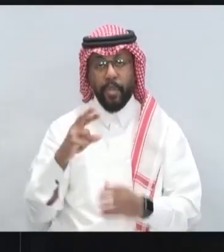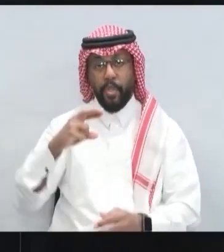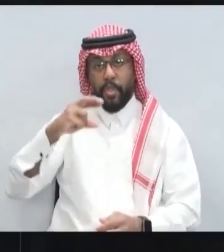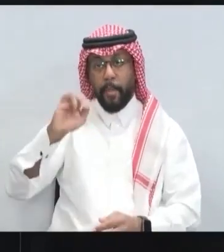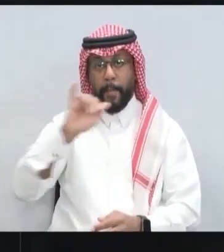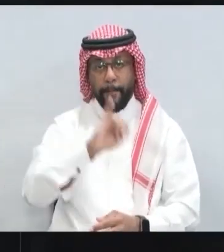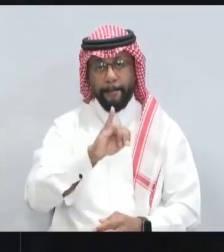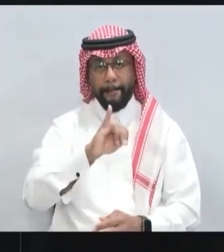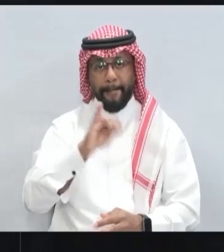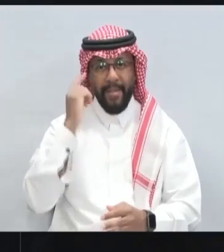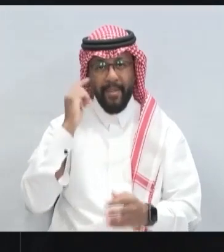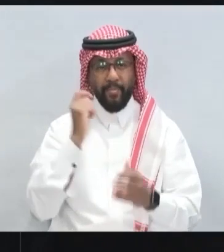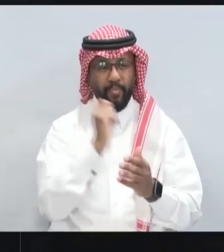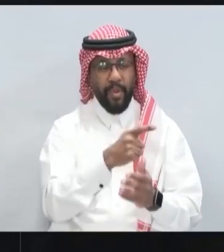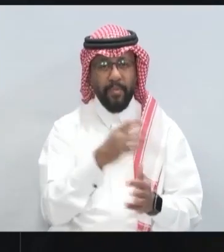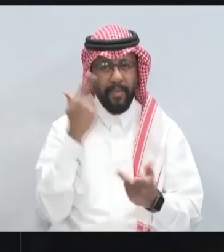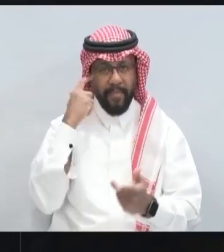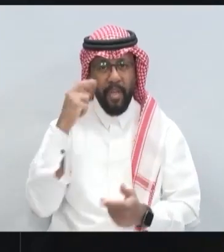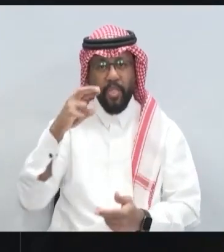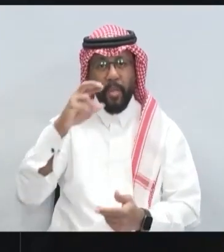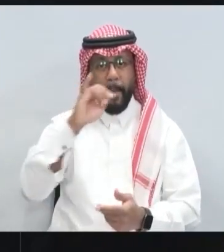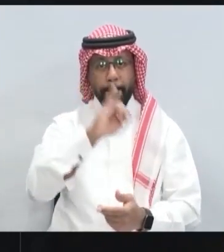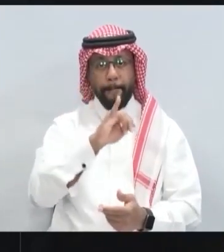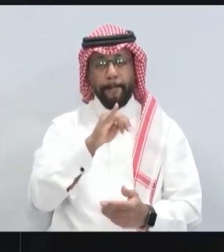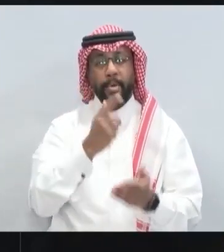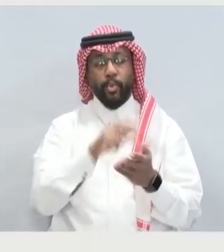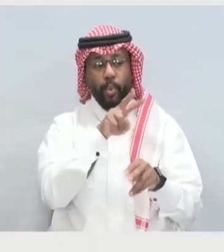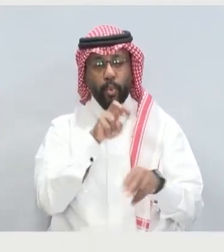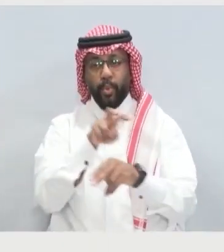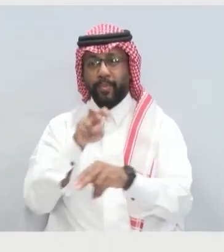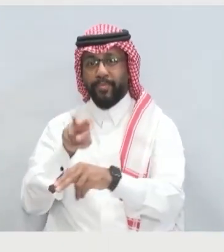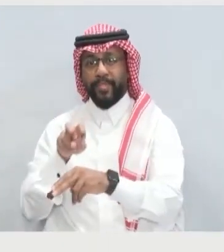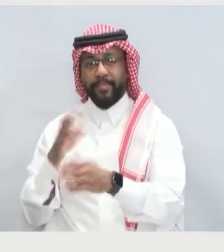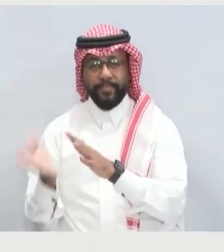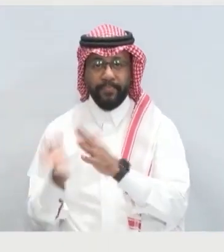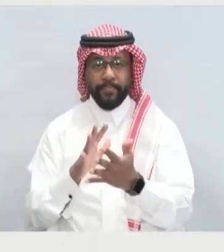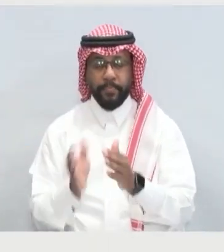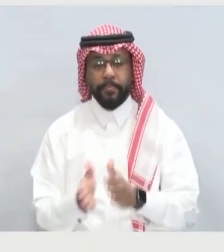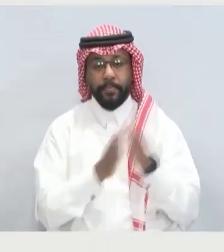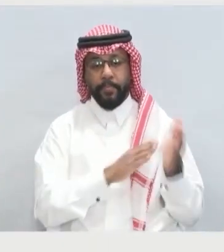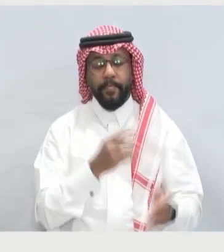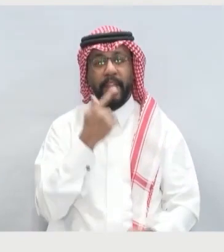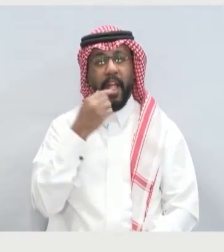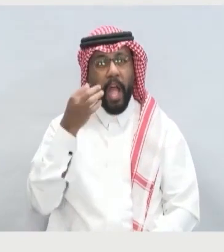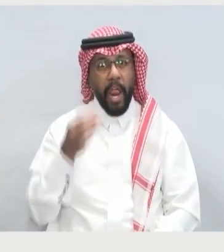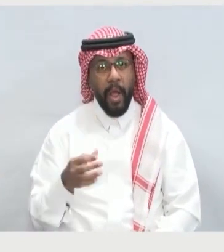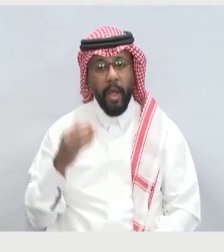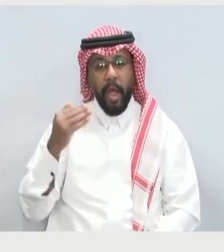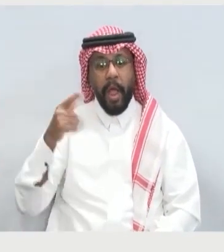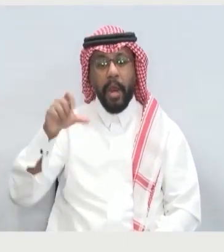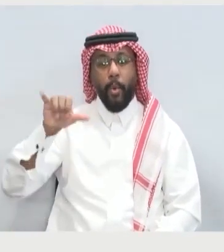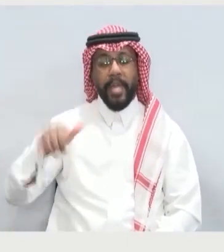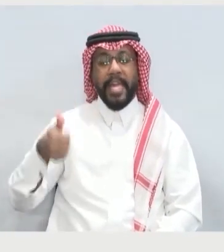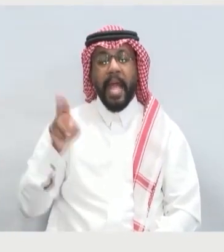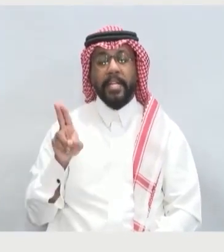قد تكون الديون المعدومه في حال متجر حلويات دانا نحن ذكرنا دانا في قائمه